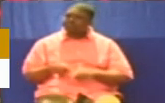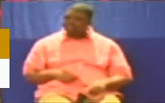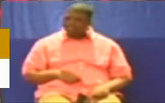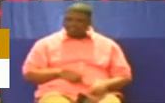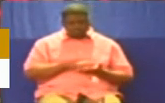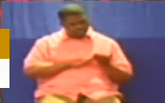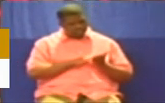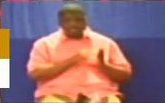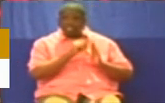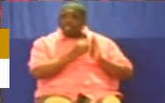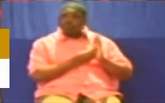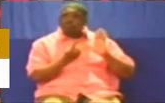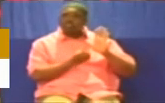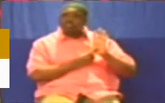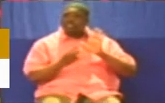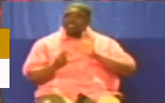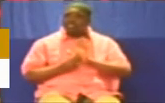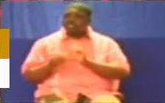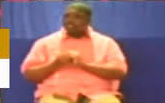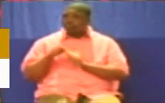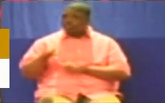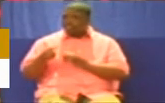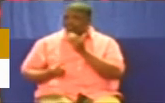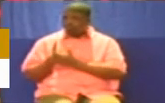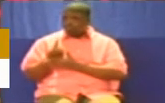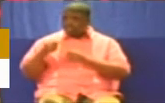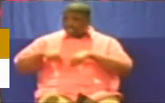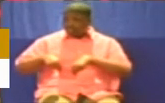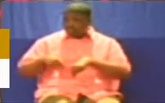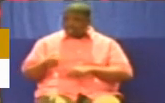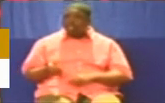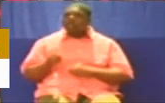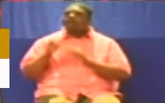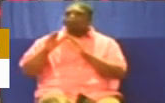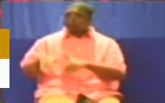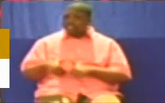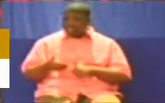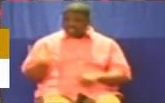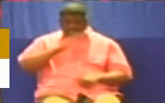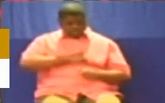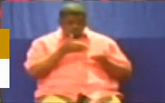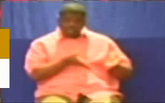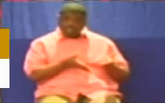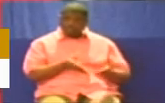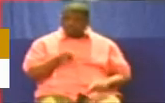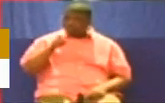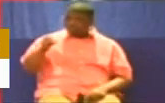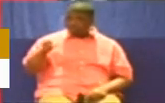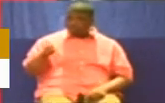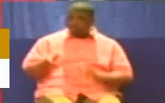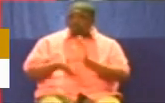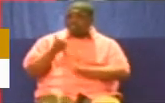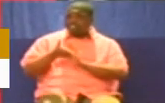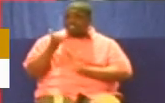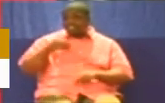kanuni ya 68(7), kwa kuwa jambo hili limetokea hapa bungeni siku ya leo, ni kuombe Mheshimiwa Spika, wewe ni muasisi wa